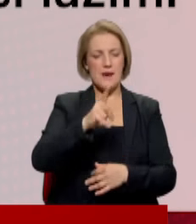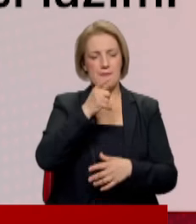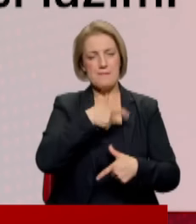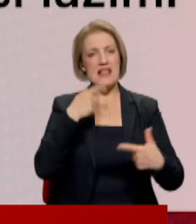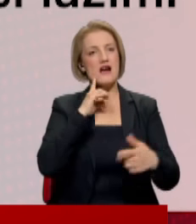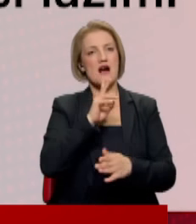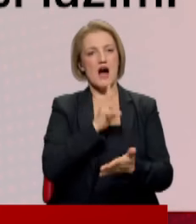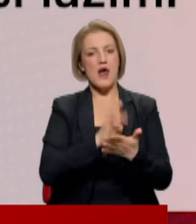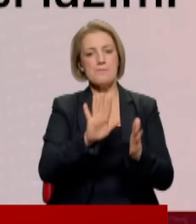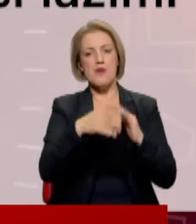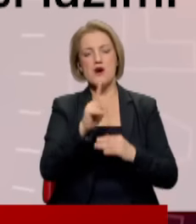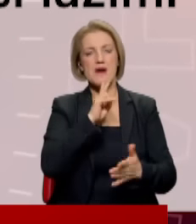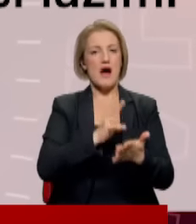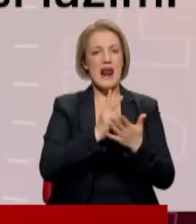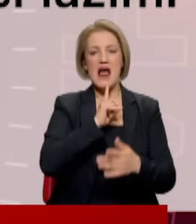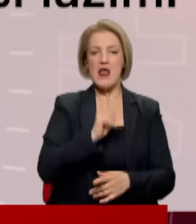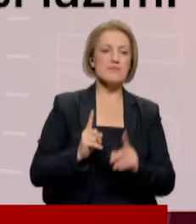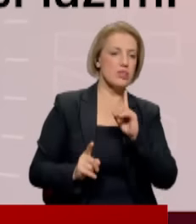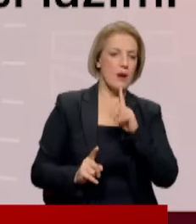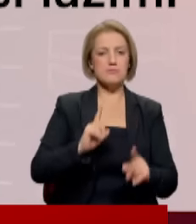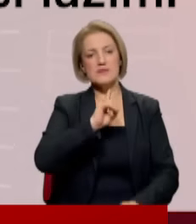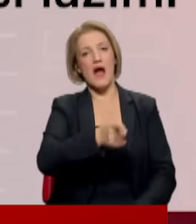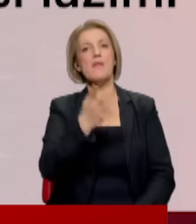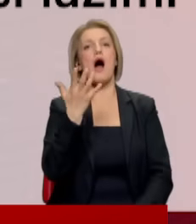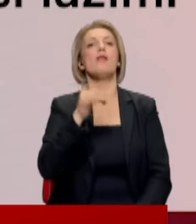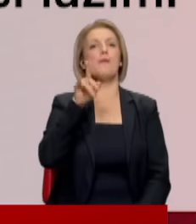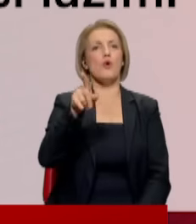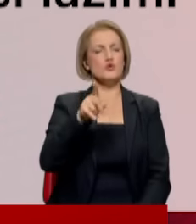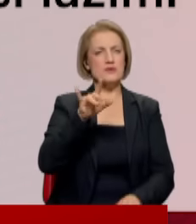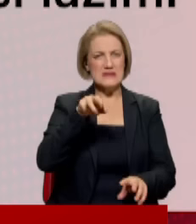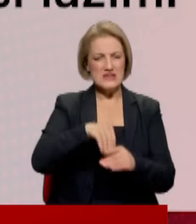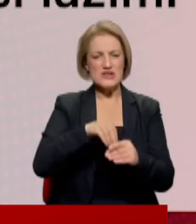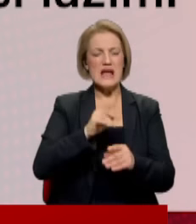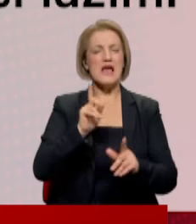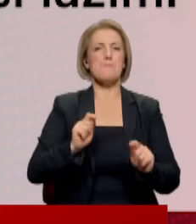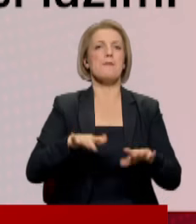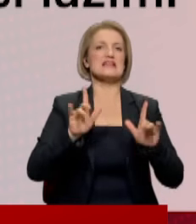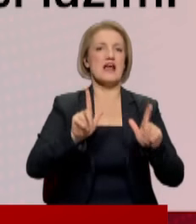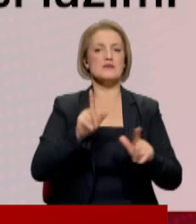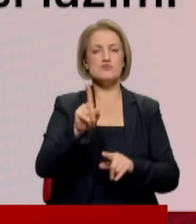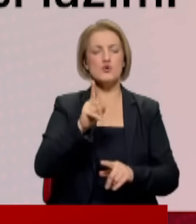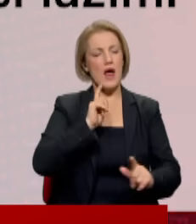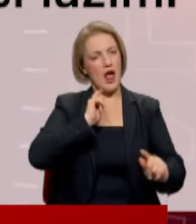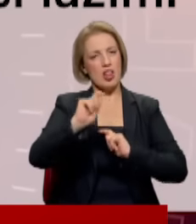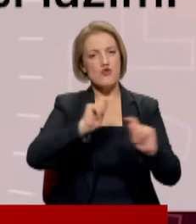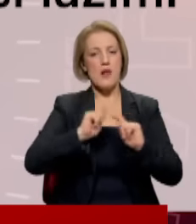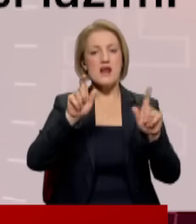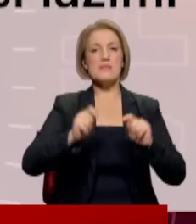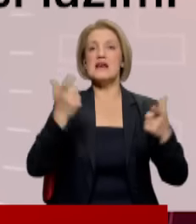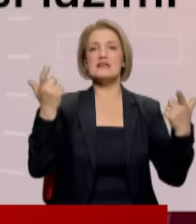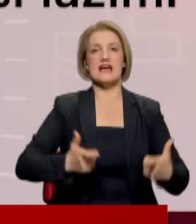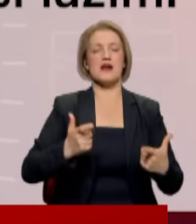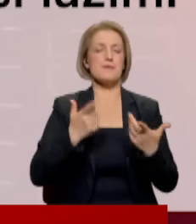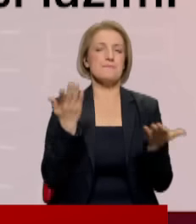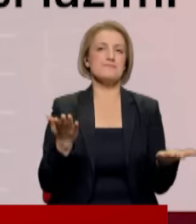iradenin haricinde başka hiçbir iradeden Emir talimat almaması onların güdümünde hareket etmemesi lazım bütün bu müzakerelerin yapılacağı yerde